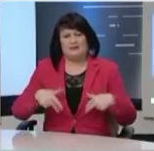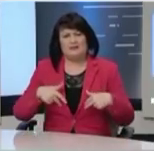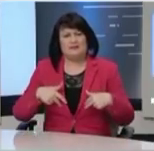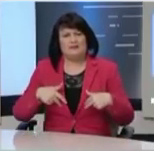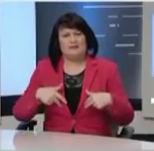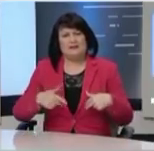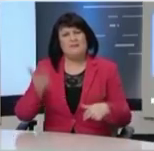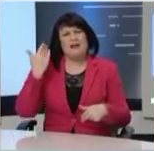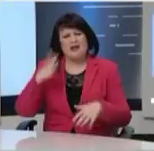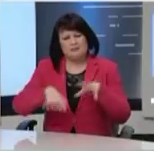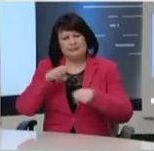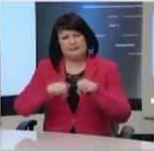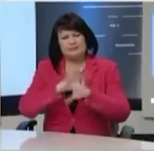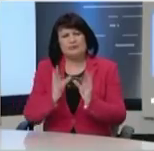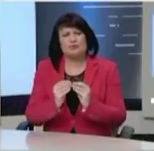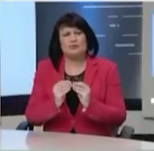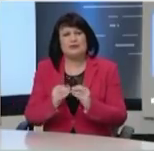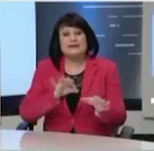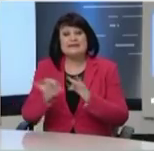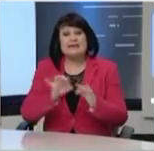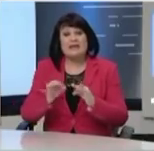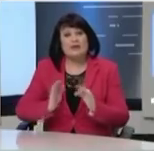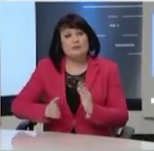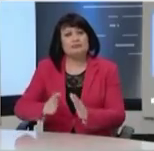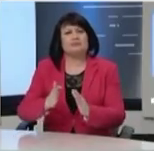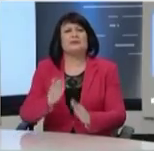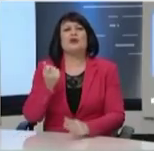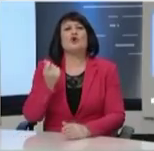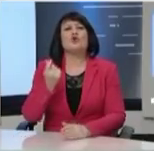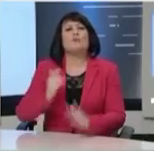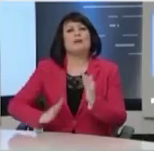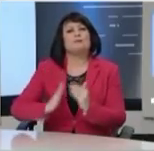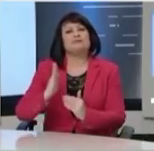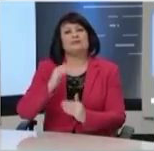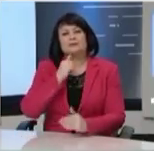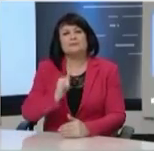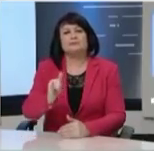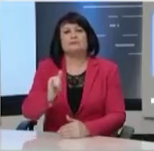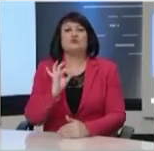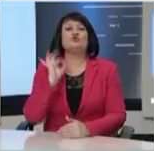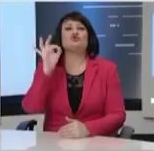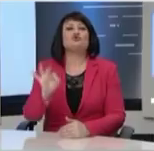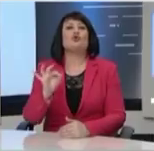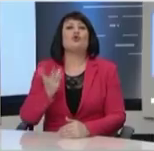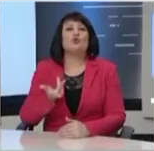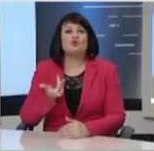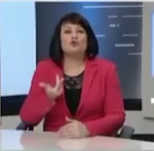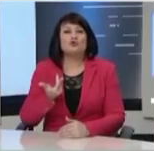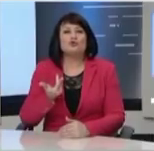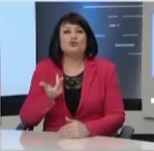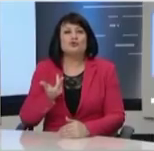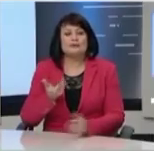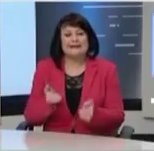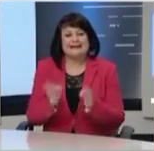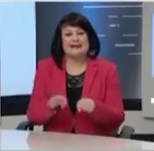προχωρήσαμε με σχέδιο για την ανάκαμψη της οικονομίας και με διαρκή αταλάντευτο στόχο να